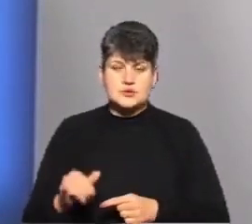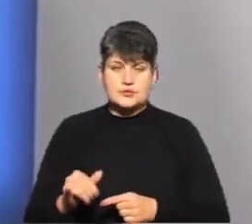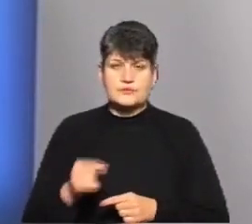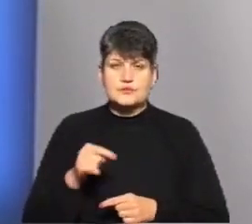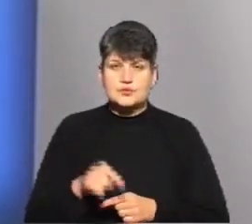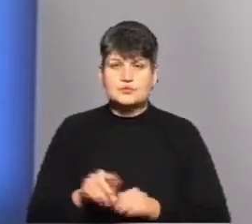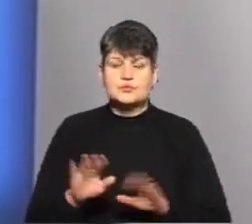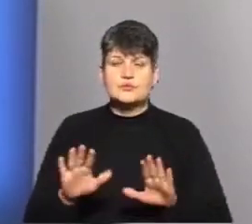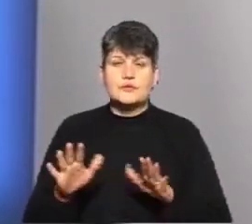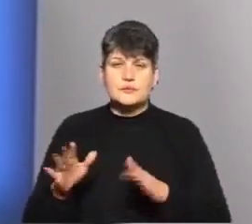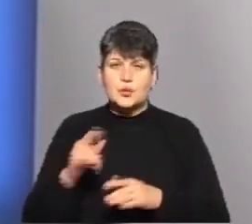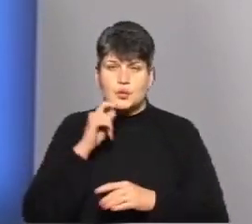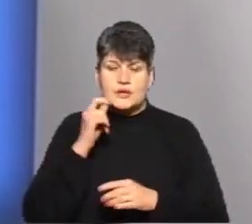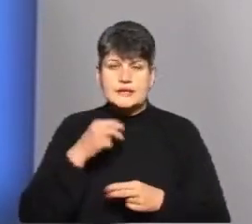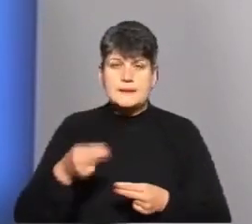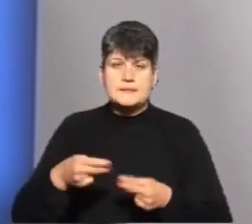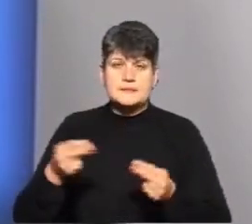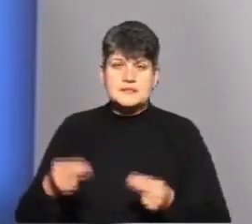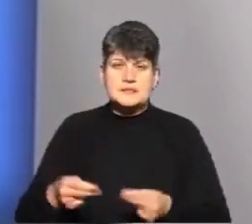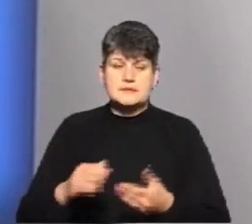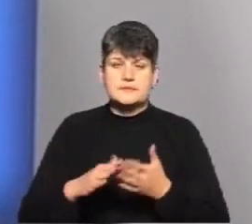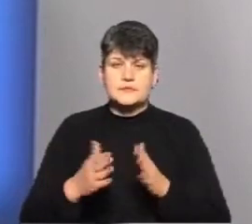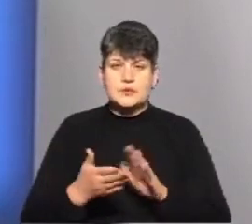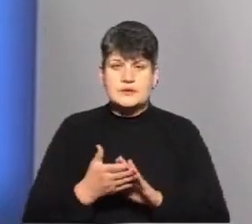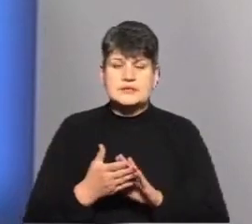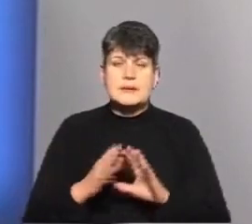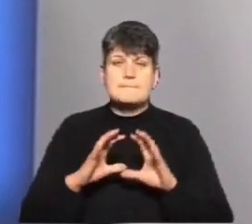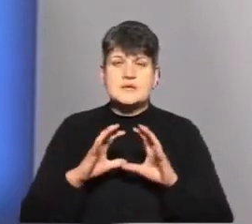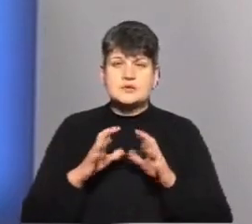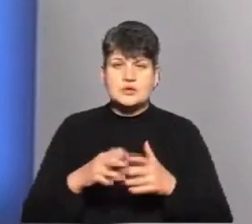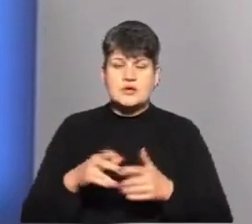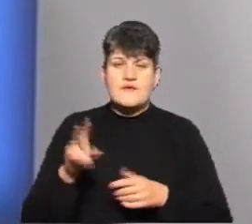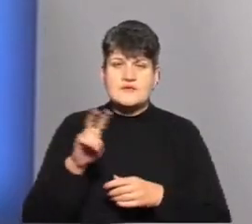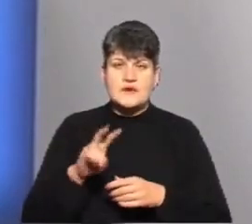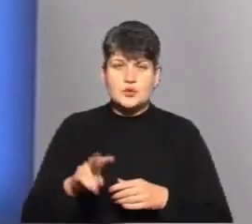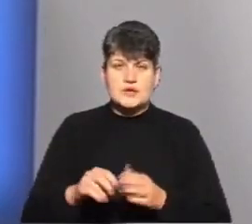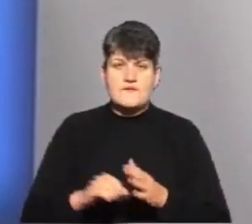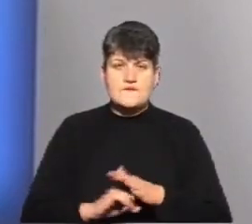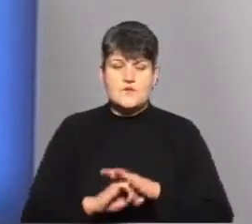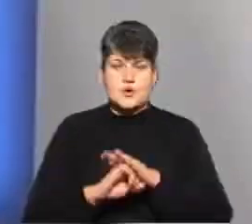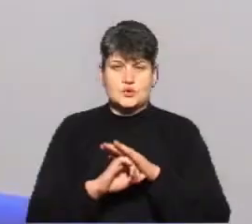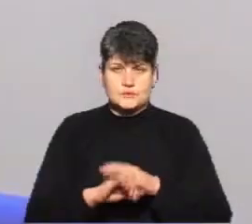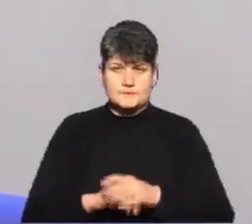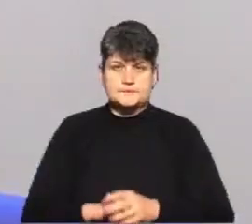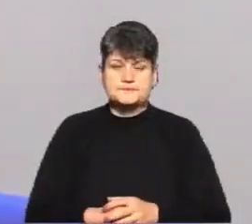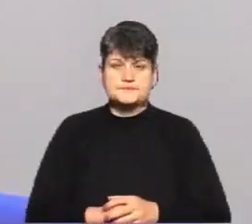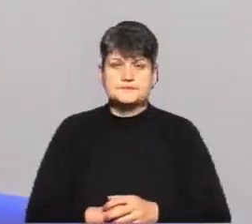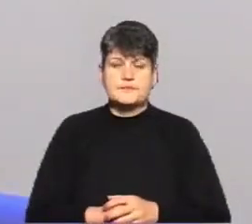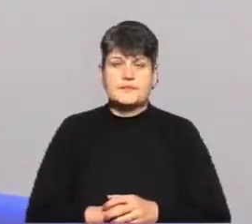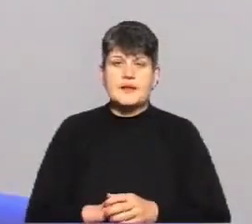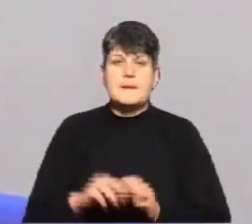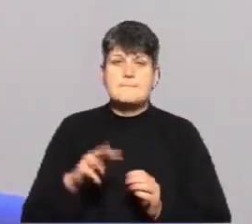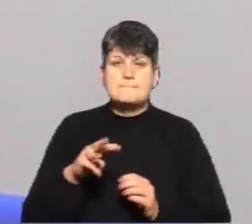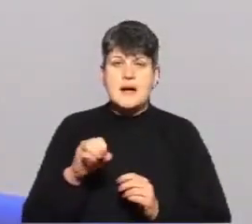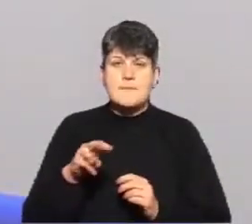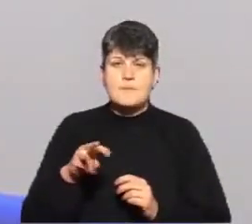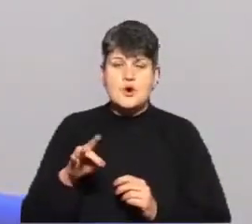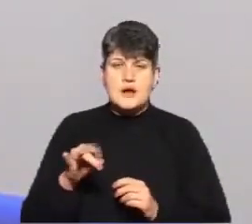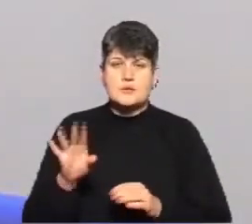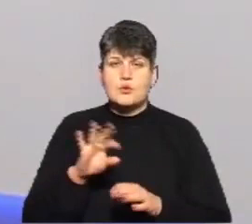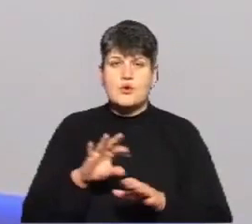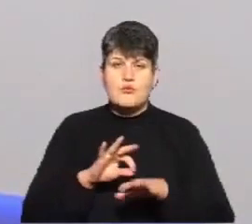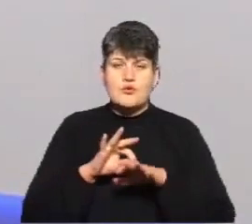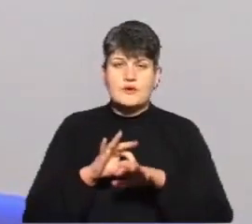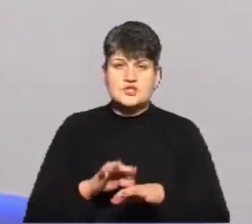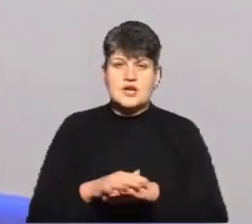Україна підписала меморандум з Міжнародним валютним фондом. Меморандум про впровадження ринку газу.